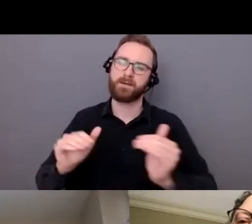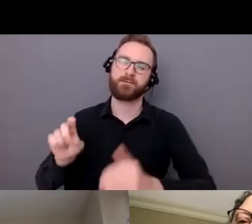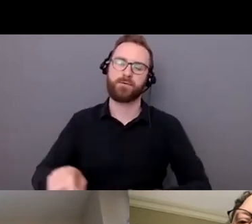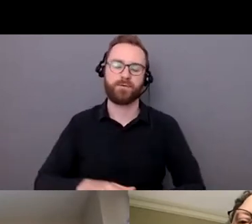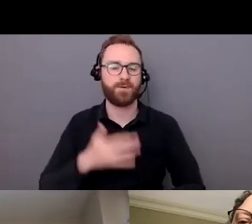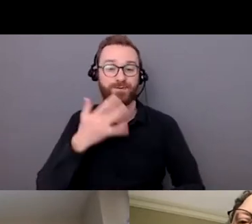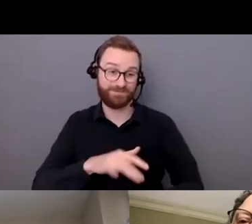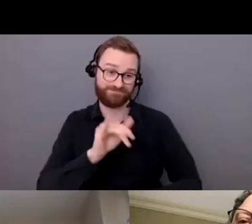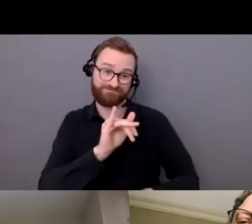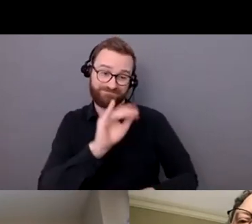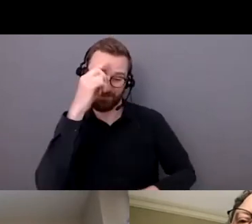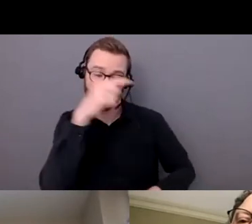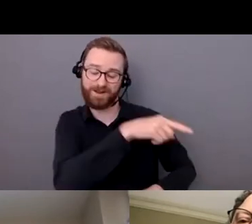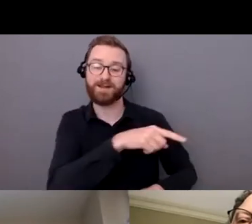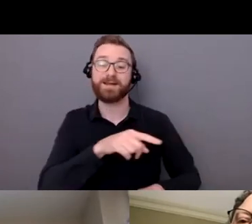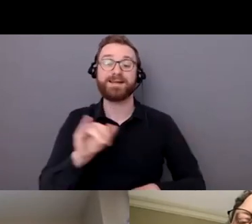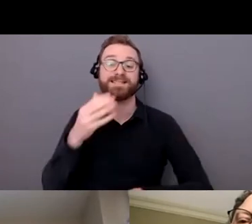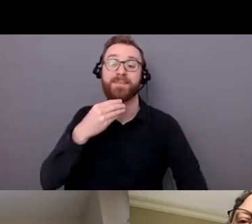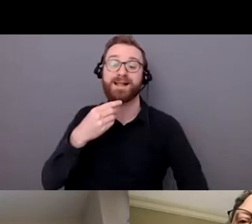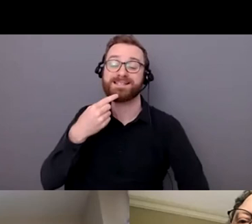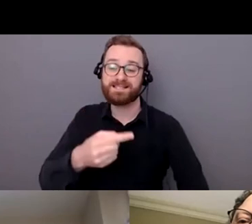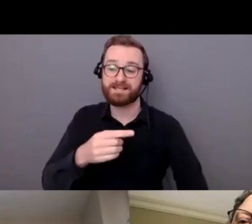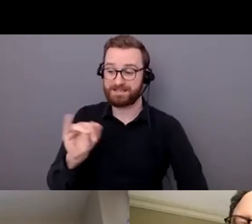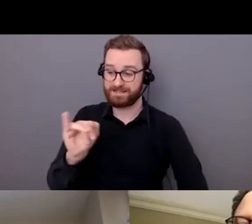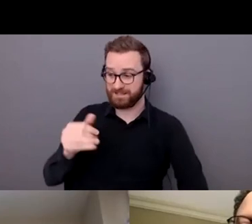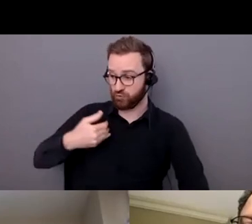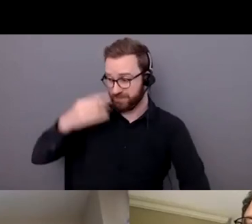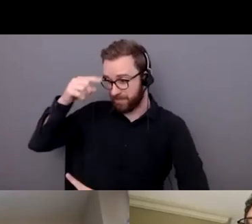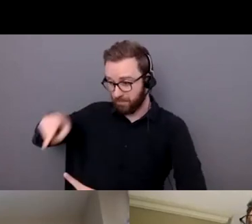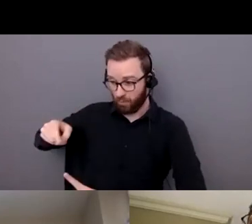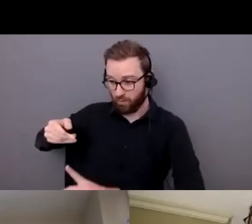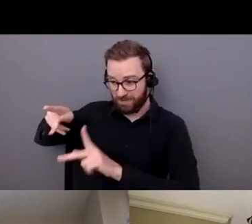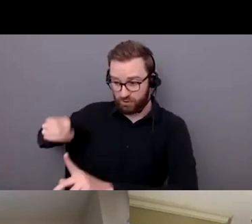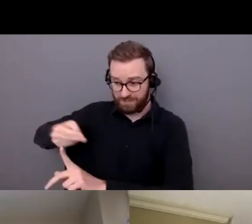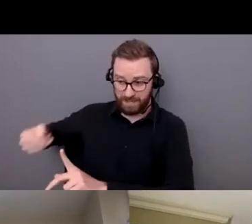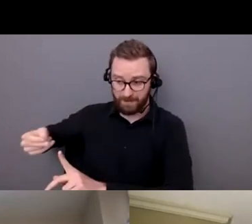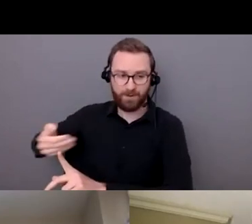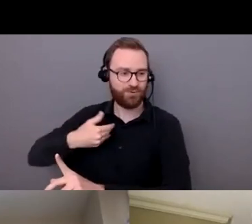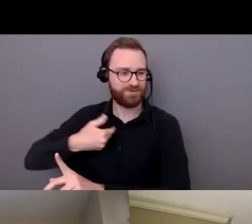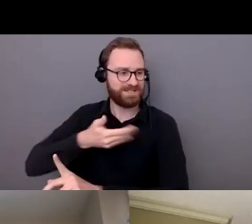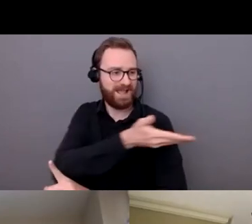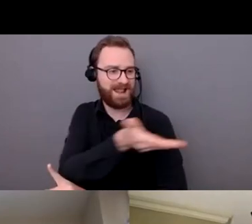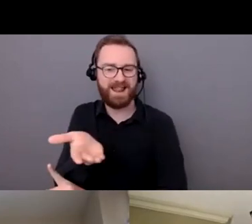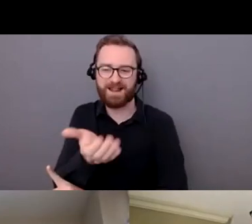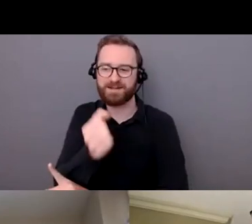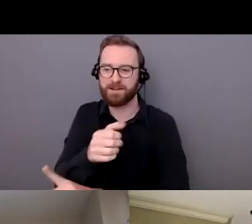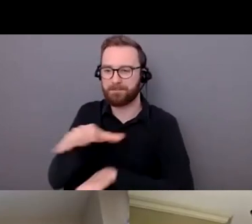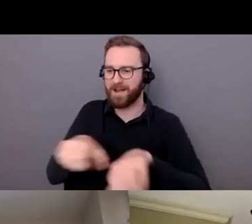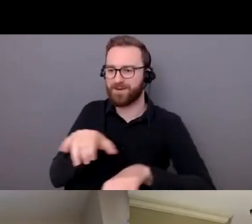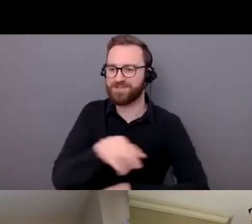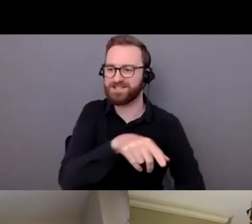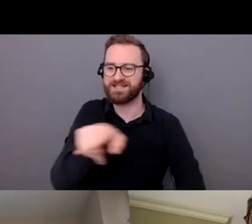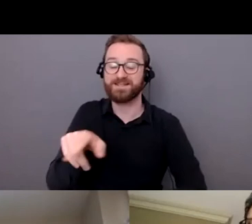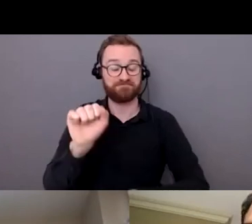Isabelle a mentionné aussi que des fois, quand c'est utile pour la personne en situation de handicap, c'est utile pour d'autres. Nous, ce qu'on a vu très souvent, c'est que nos